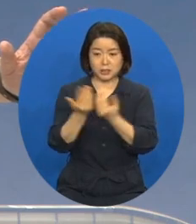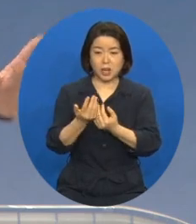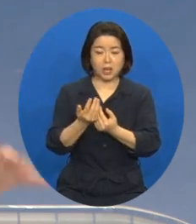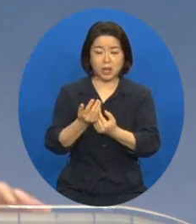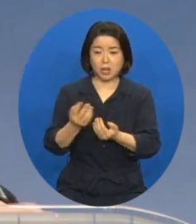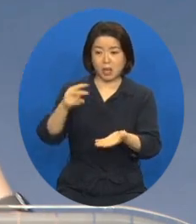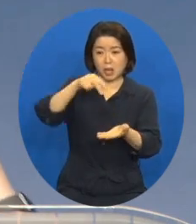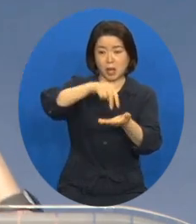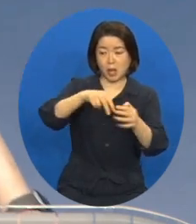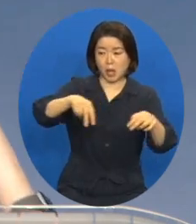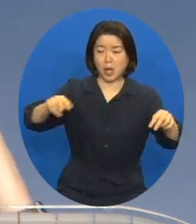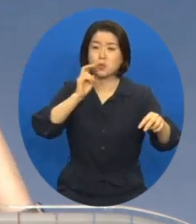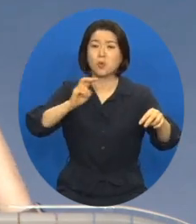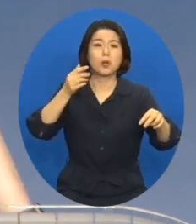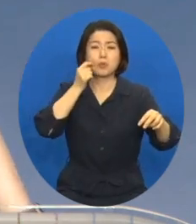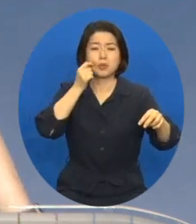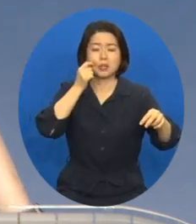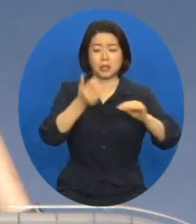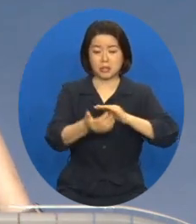못하니까.